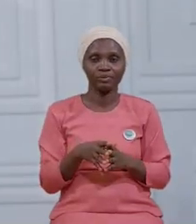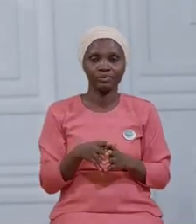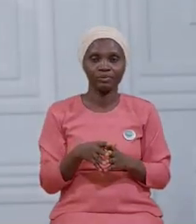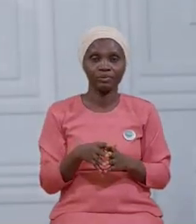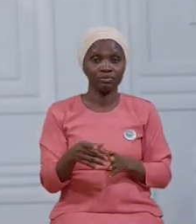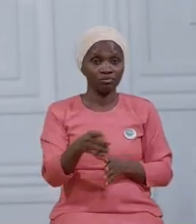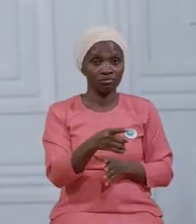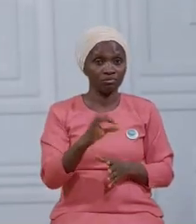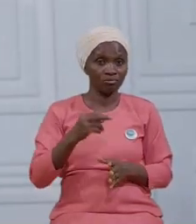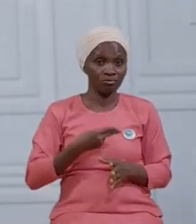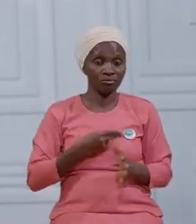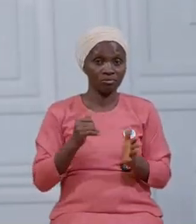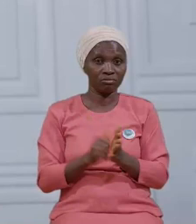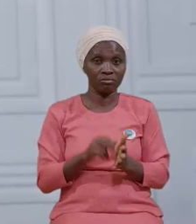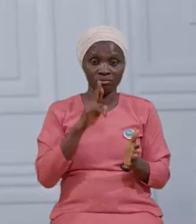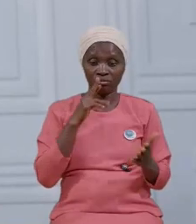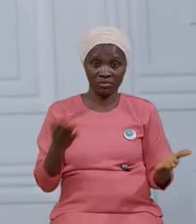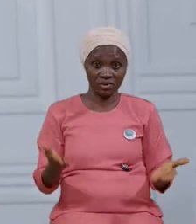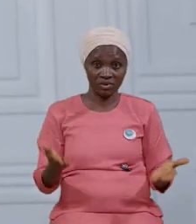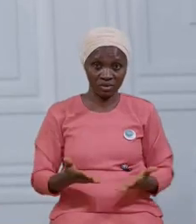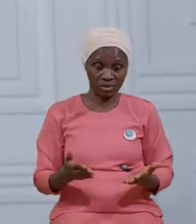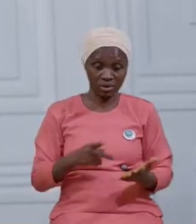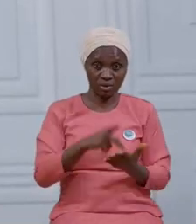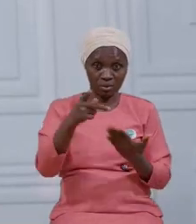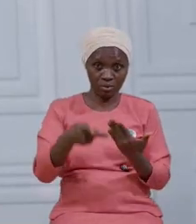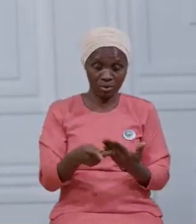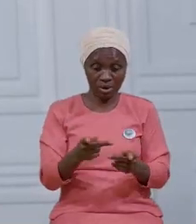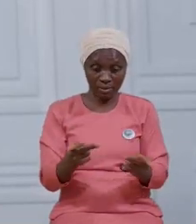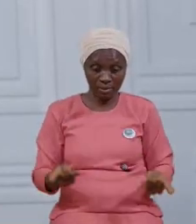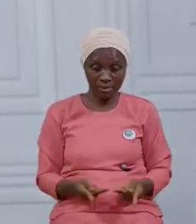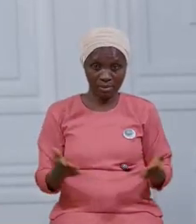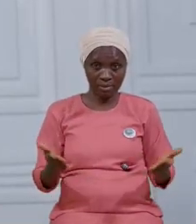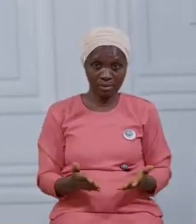Et ceux qui sont au lieu alpha, au lieu principal,